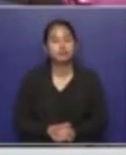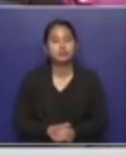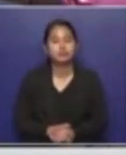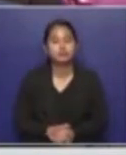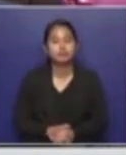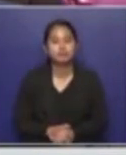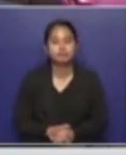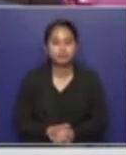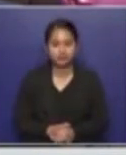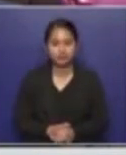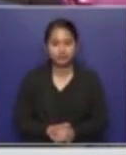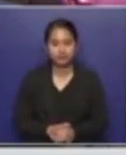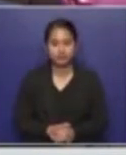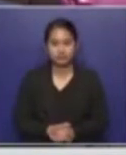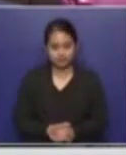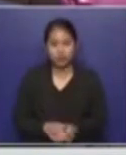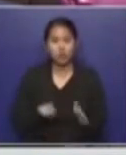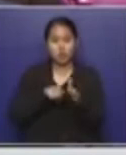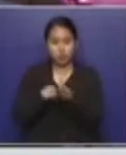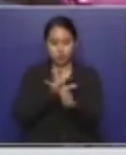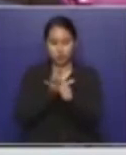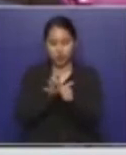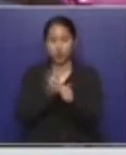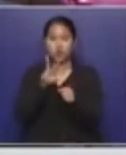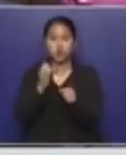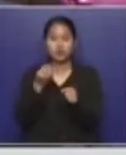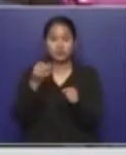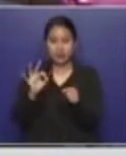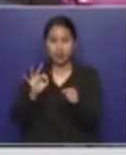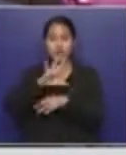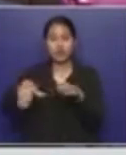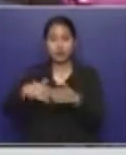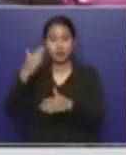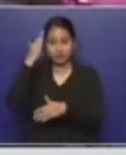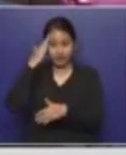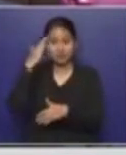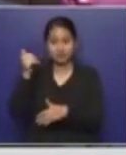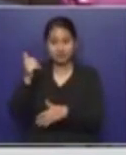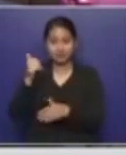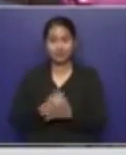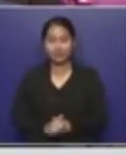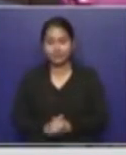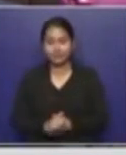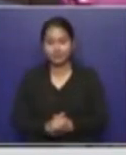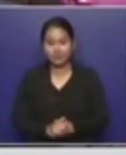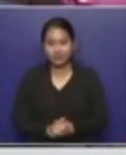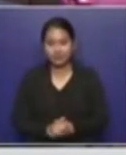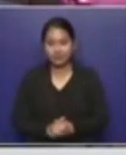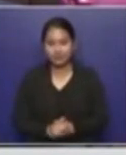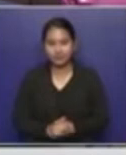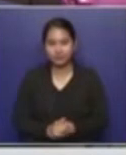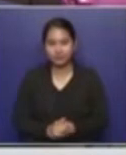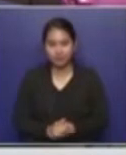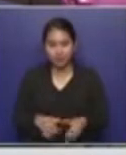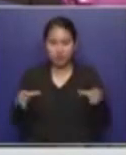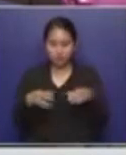ในส่วนของไวรัสโควิด-19 พวกเราทราบกันทุกคนไม่ว่าจะเป็นคณะผู้บ